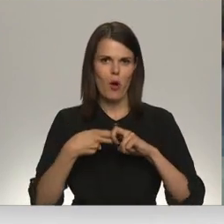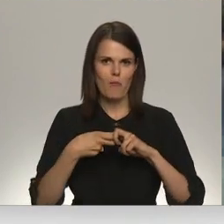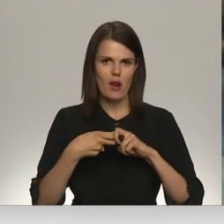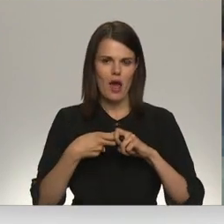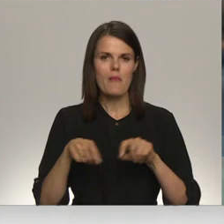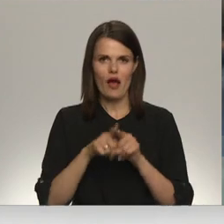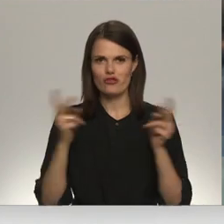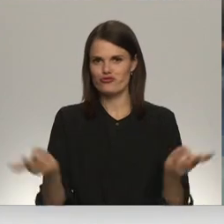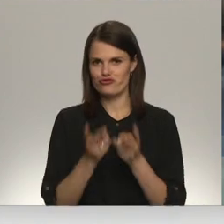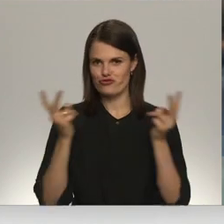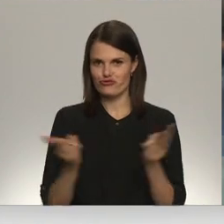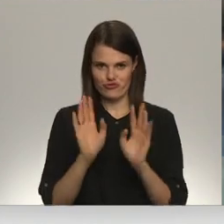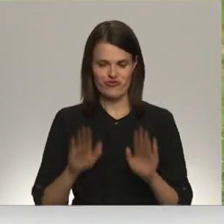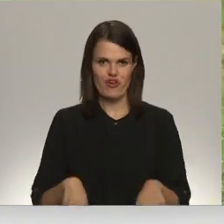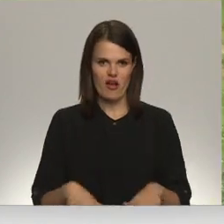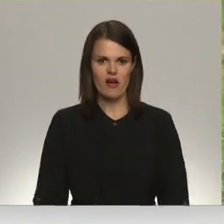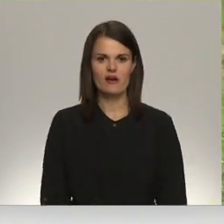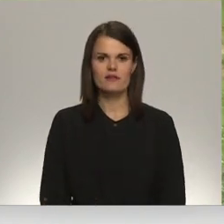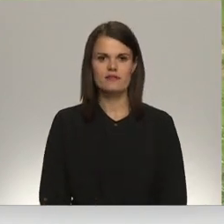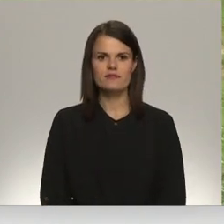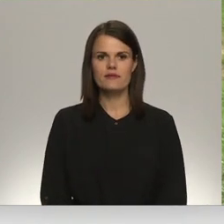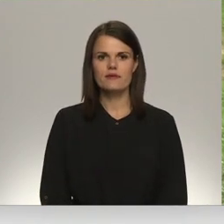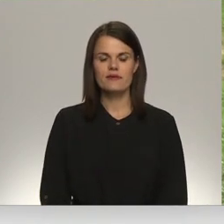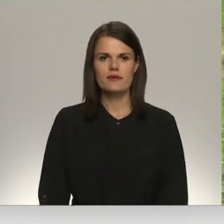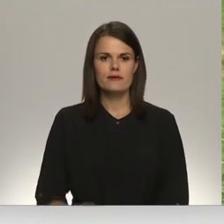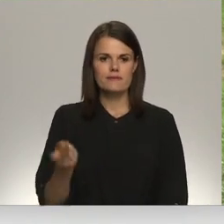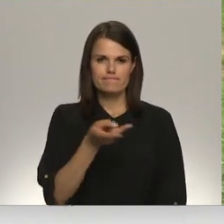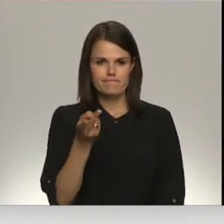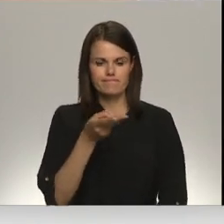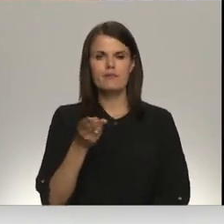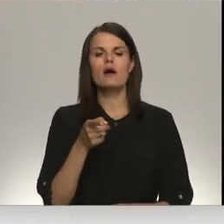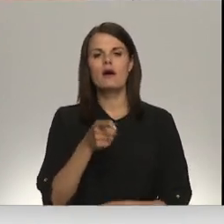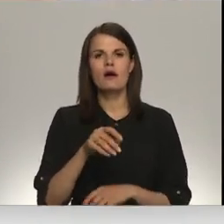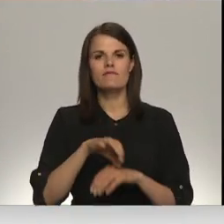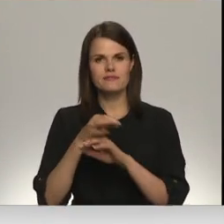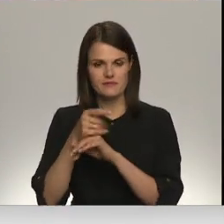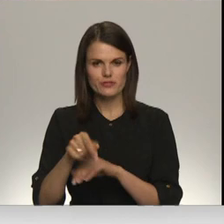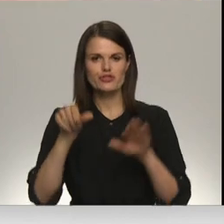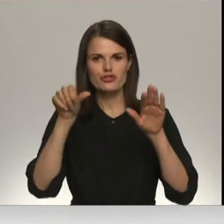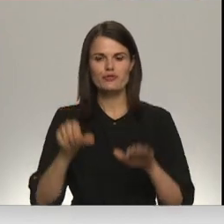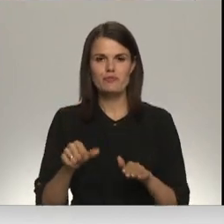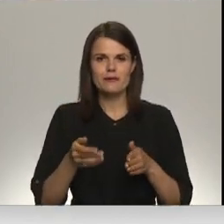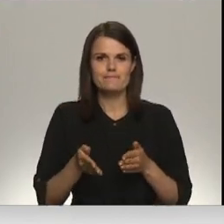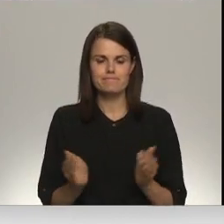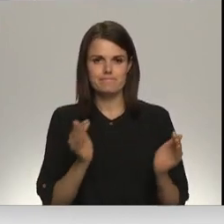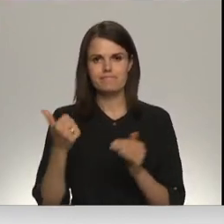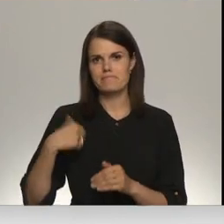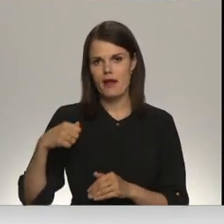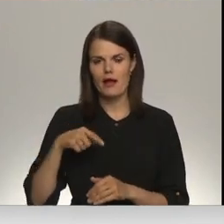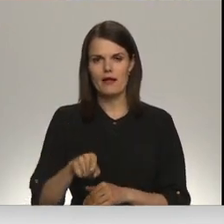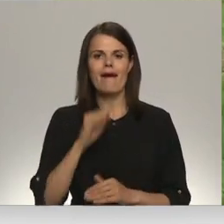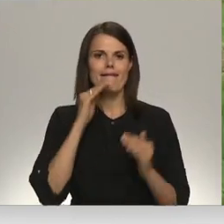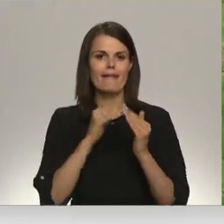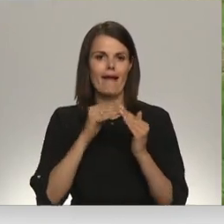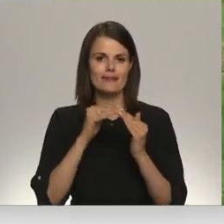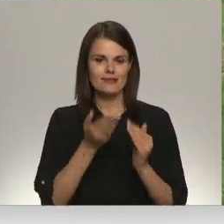arī ugunsgrēkus. Vilmārs un Zeltīte Grabovski ar 6 mēnešus vecu meitiņu Adelainu ir viena no Rēzeknes